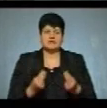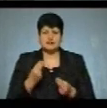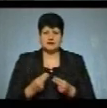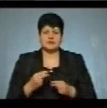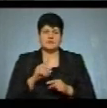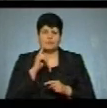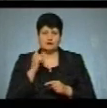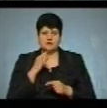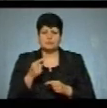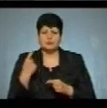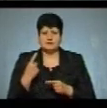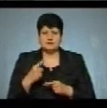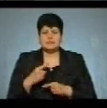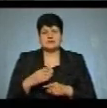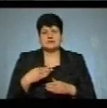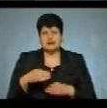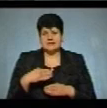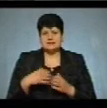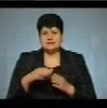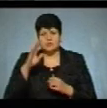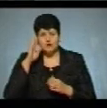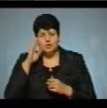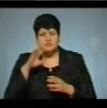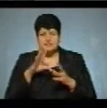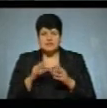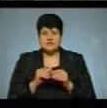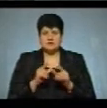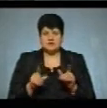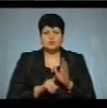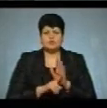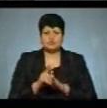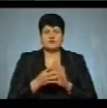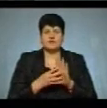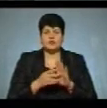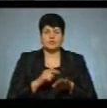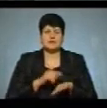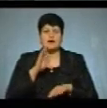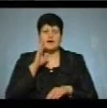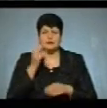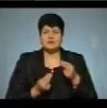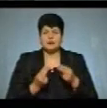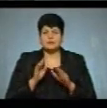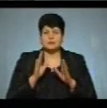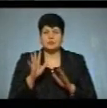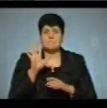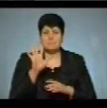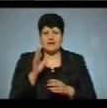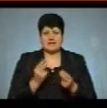молоді Тернопільщини з настільного тенісу серед хлопців загальноосвітніх шкіл розпочнуться о 9-й ранку. Гратимуть